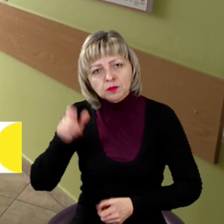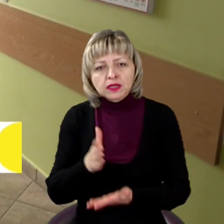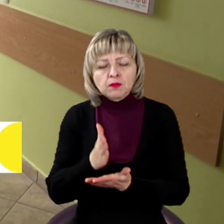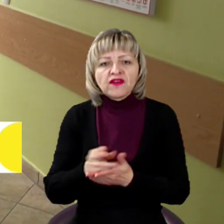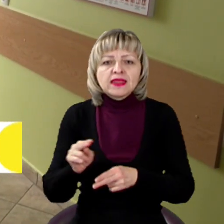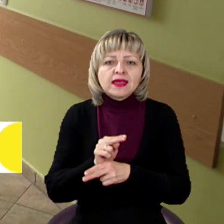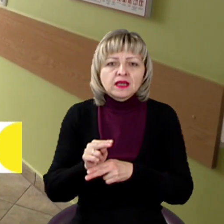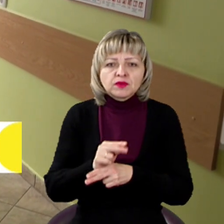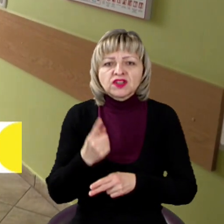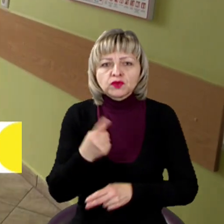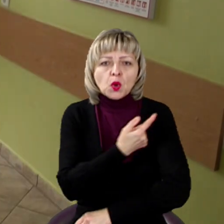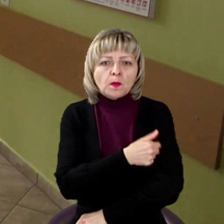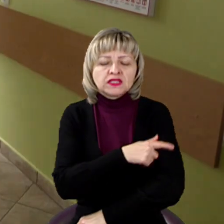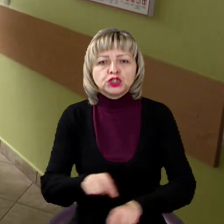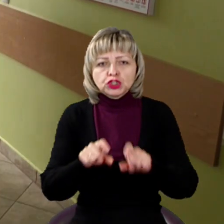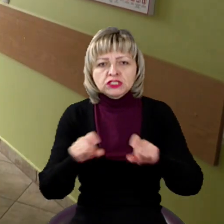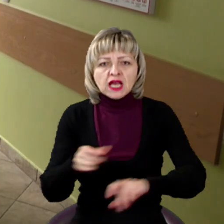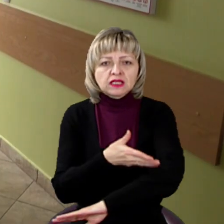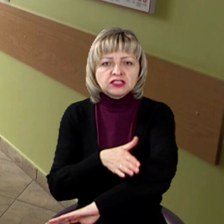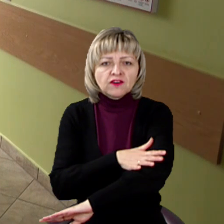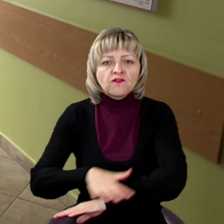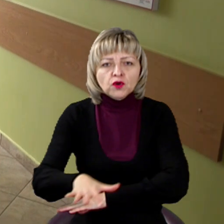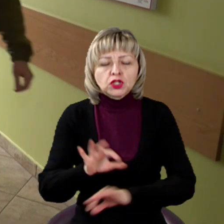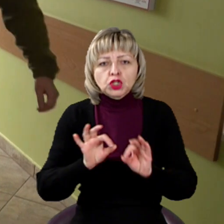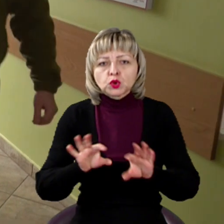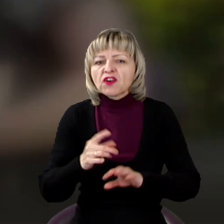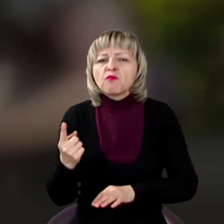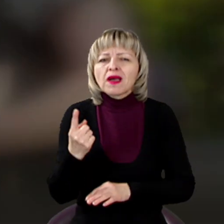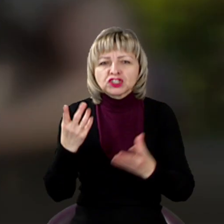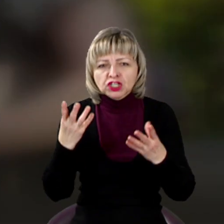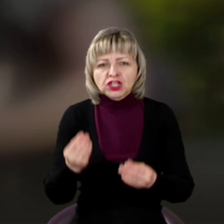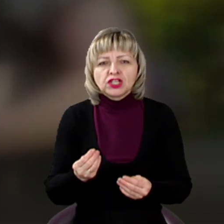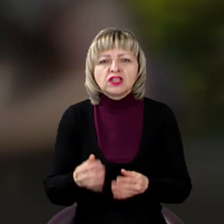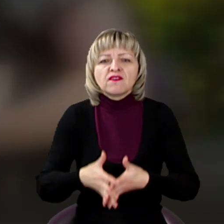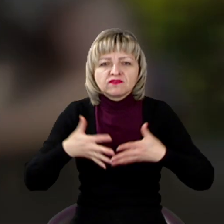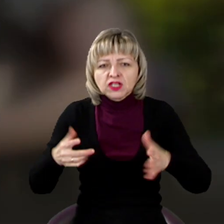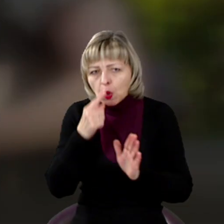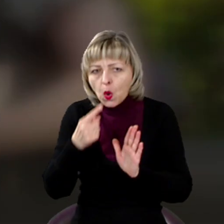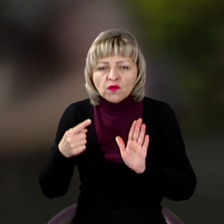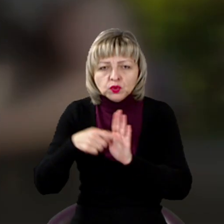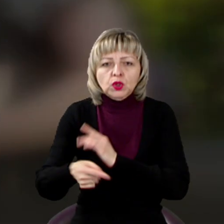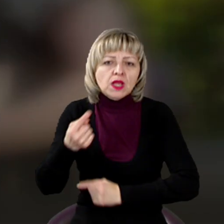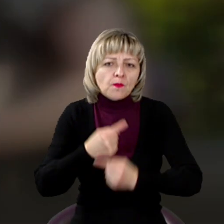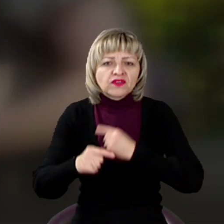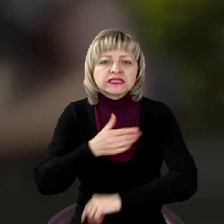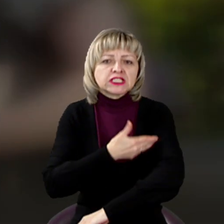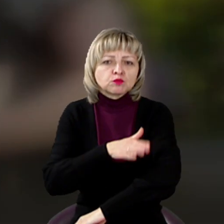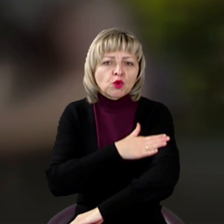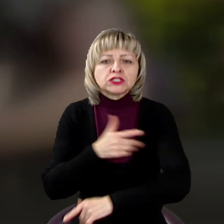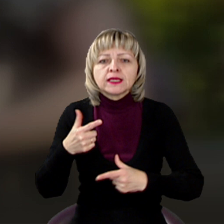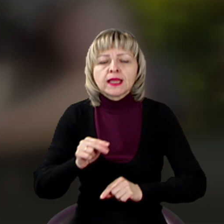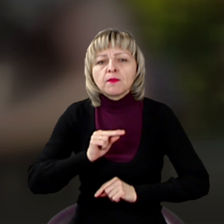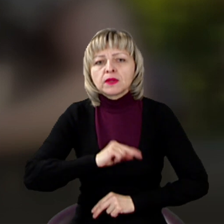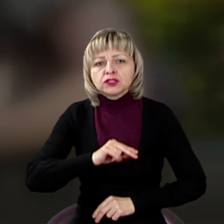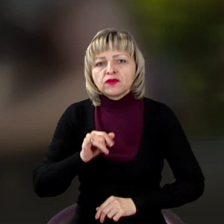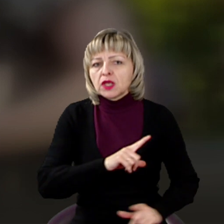на реабілітації в одному з медичних закладів Волині, розповідає, у перші дні повномасштабного вторгнення повернувся з Польщі, де працював, і